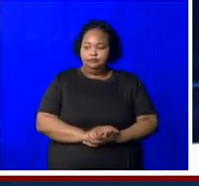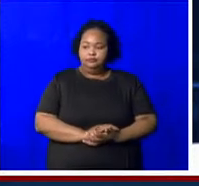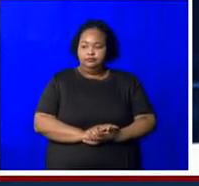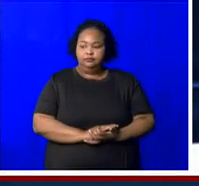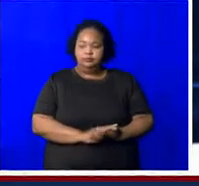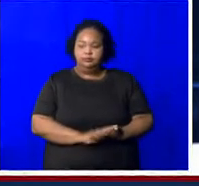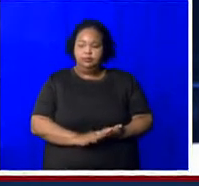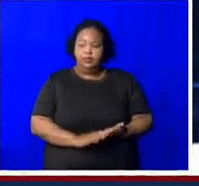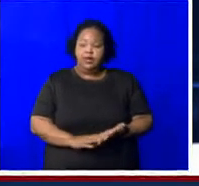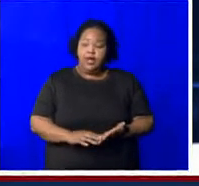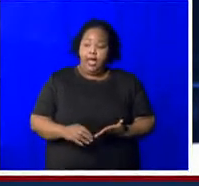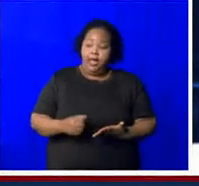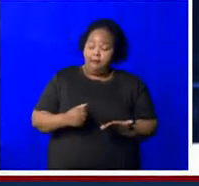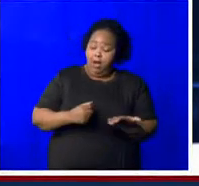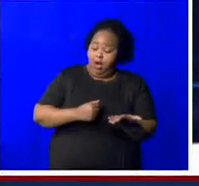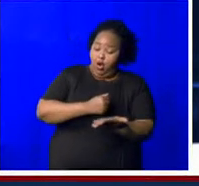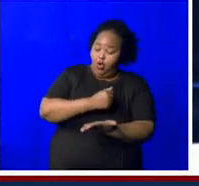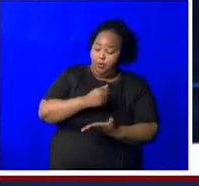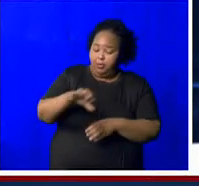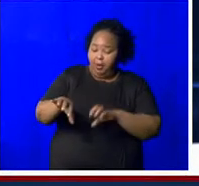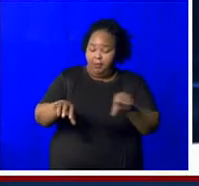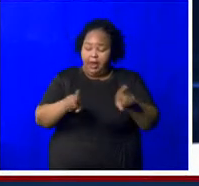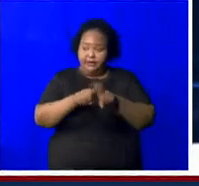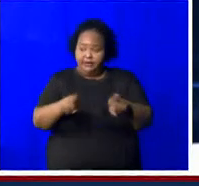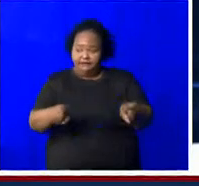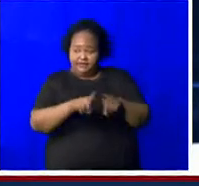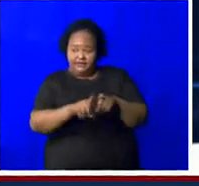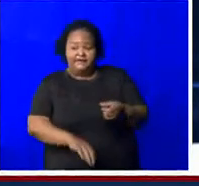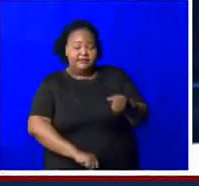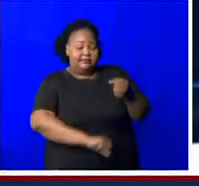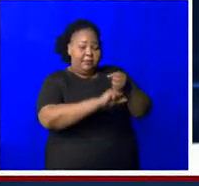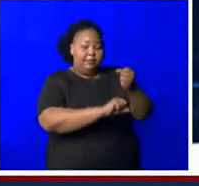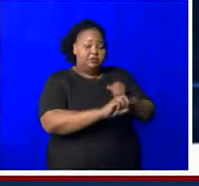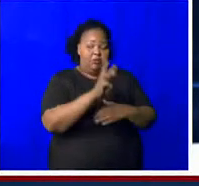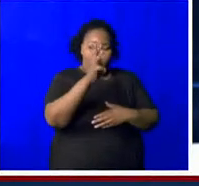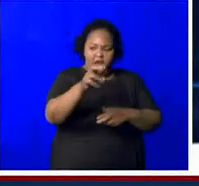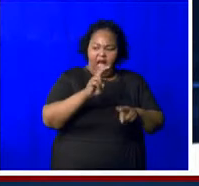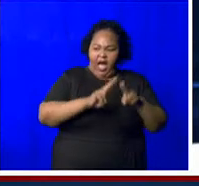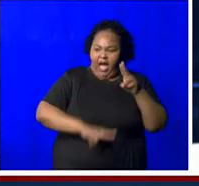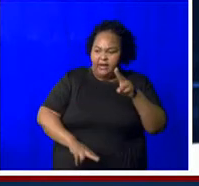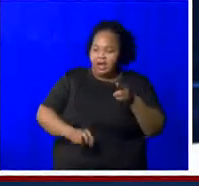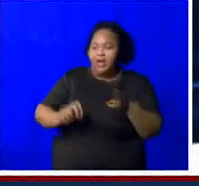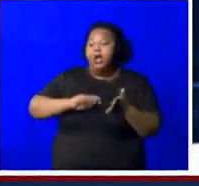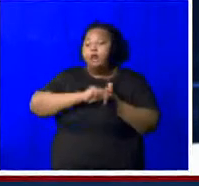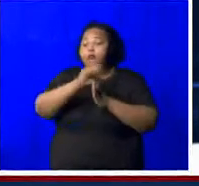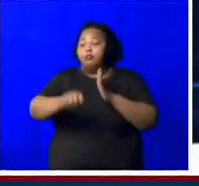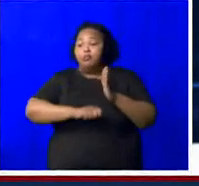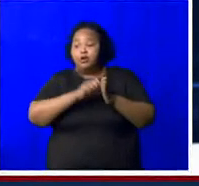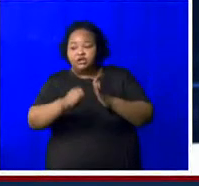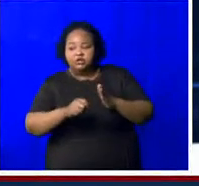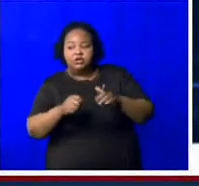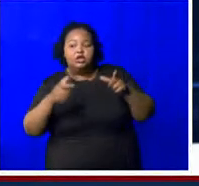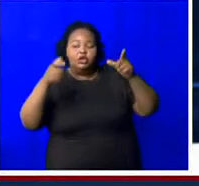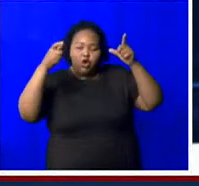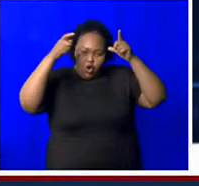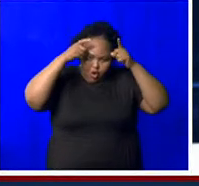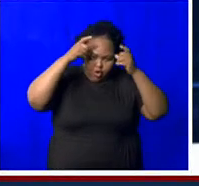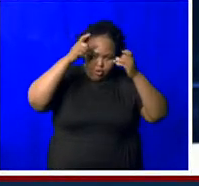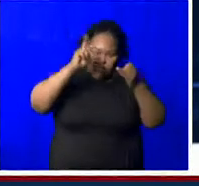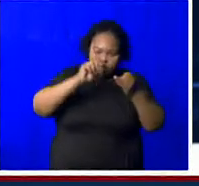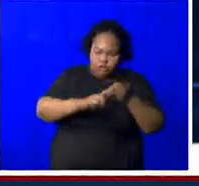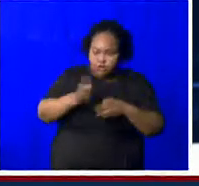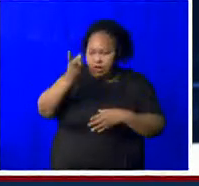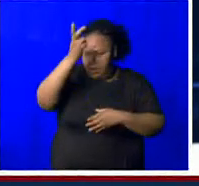Imimango leyahlukene kuleli itawesekelwa ngaphansi kweluhlelo lokuthuthukisa kwekhicidwa kwetinkhomo kanye netimbuti kuleli